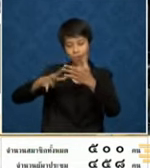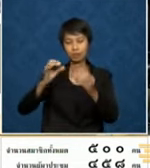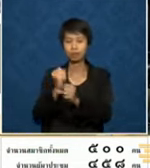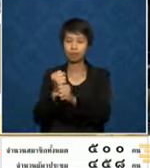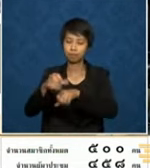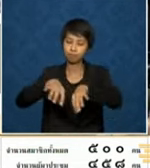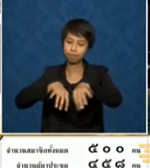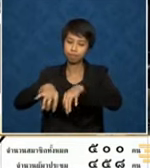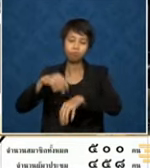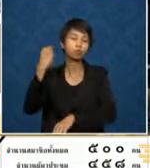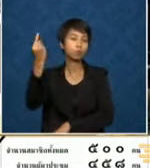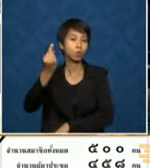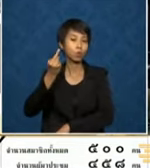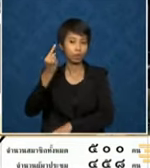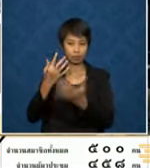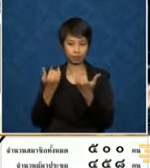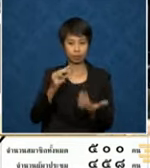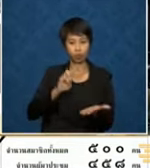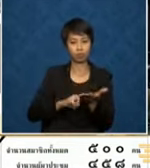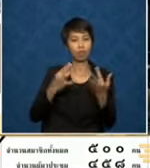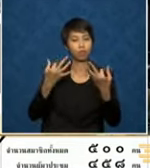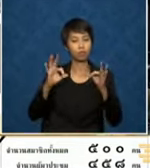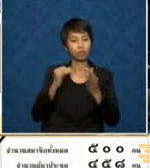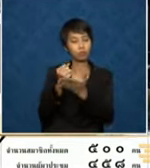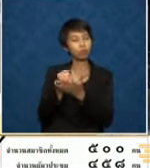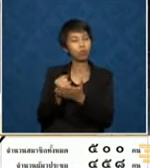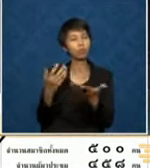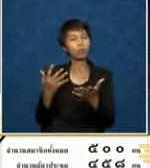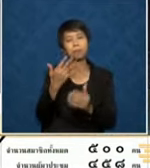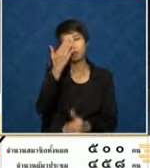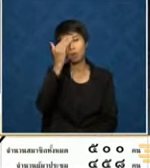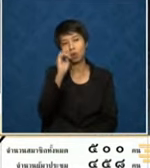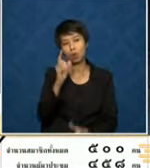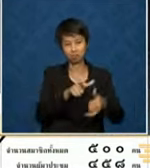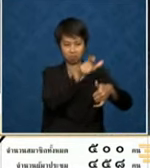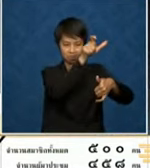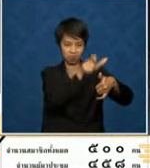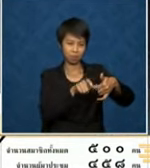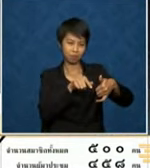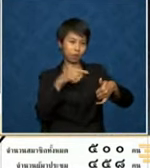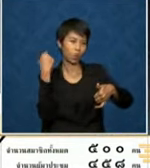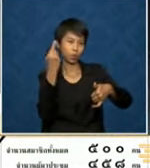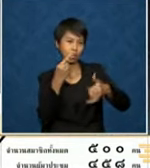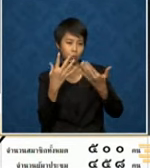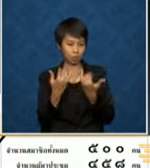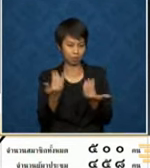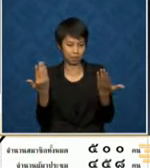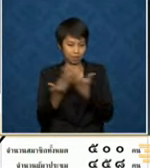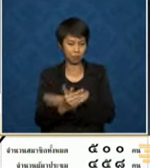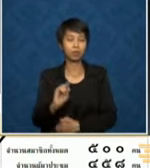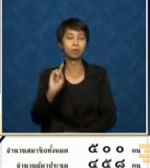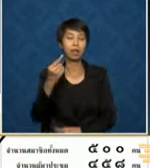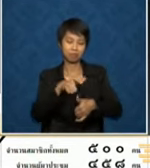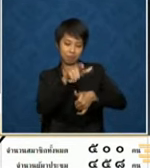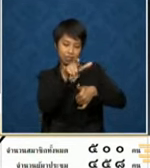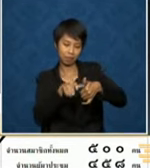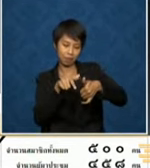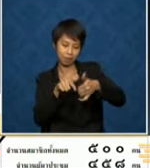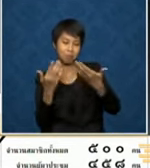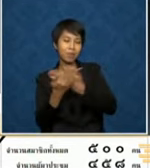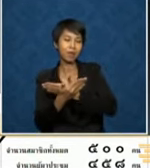ยวค่ะก็ต้องบอกว่าวีซ่าฟรีไม่ช่วยอะไรค่ะถ้าพฤติกรรมของการของนักท่องเที่ยวเนี่ยมันเปลี่ยนไปแล้วนะคะแล้ววีซ่